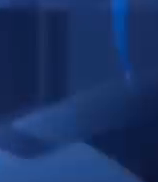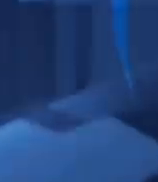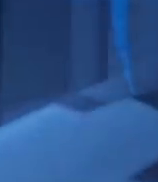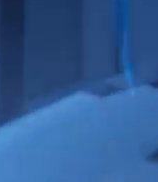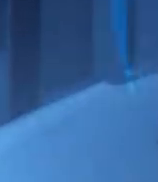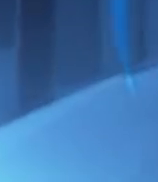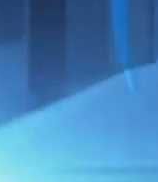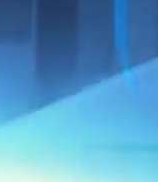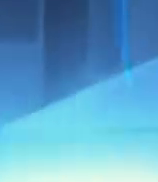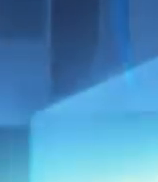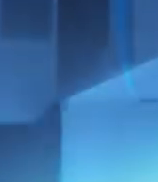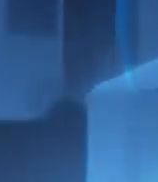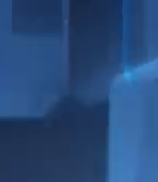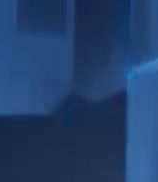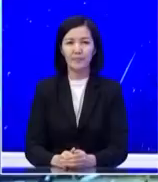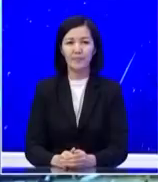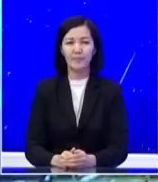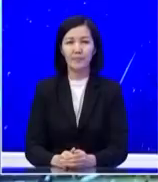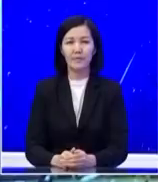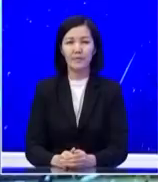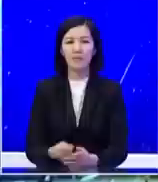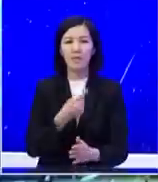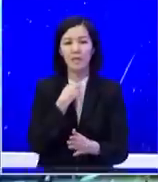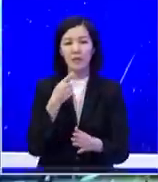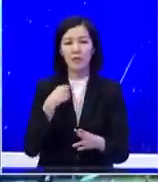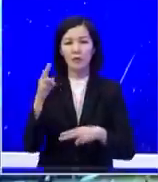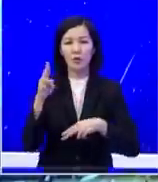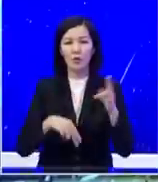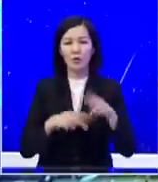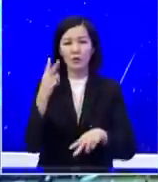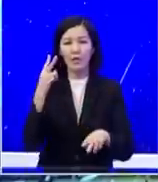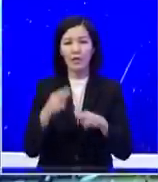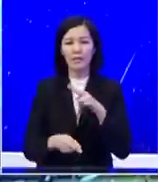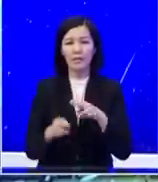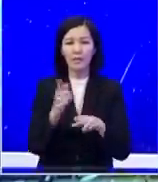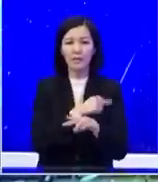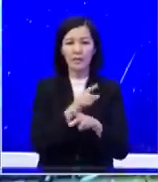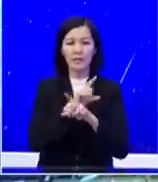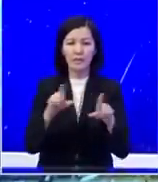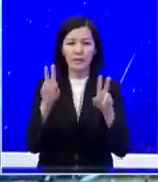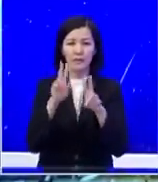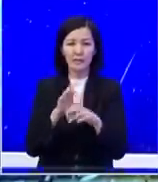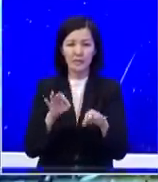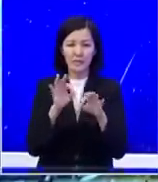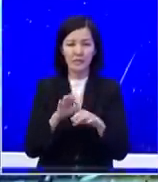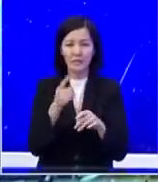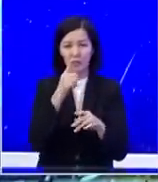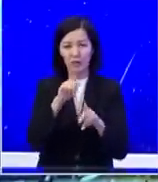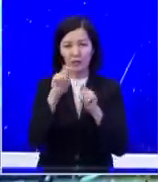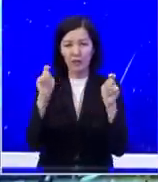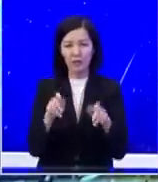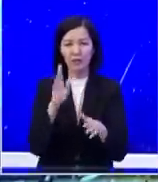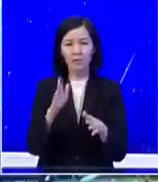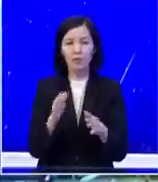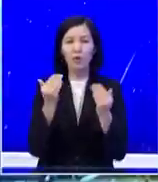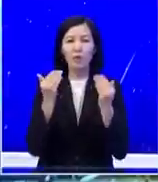Жасұлан Шынкенже, жетісу телеарнасы. Талдықорғанда құрылысы аяқталған медициналық зертхана жуырда қолданысқа беріледі. Осы